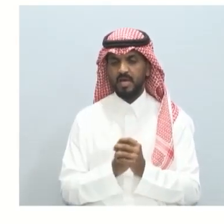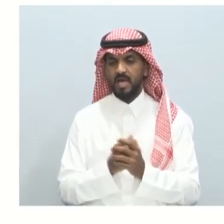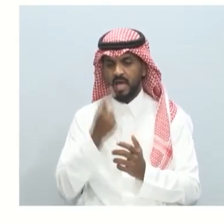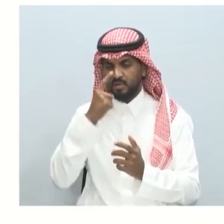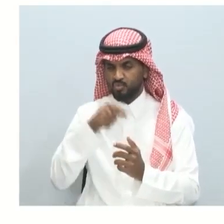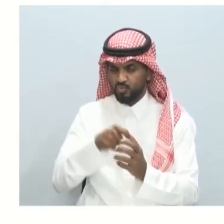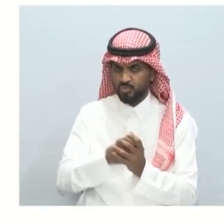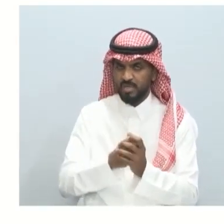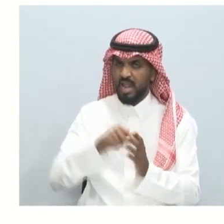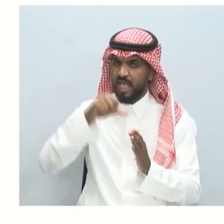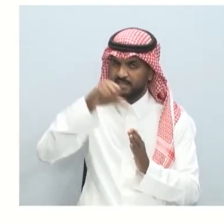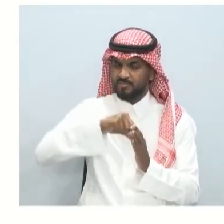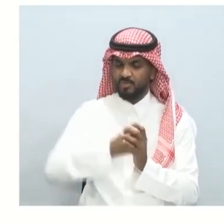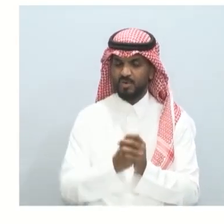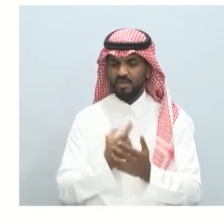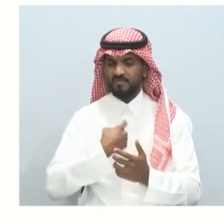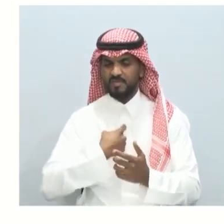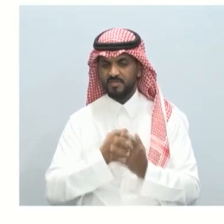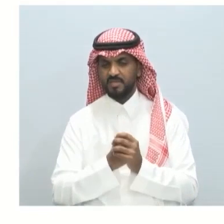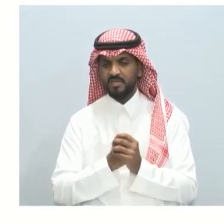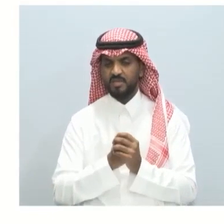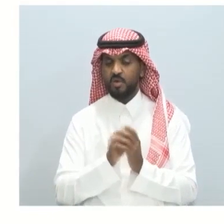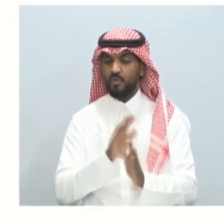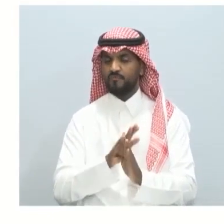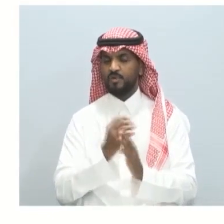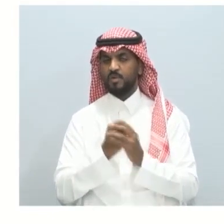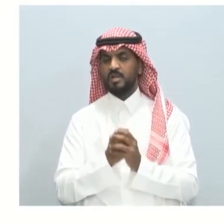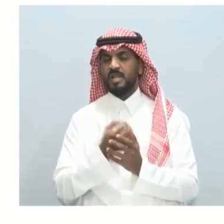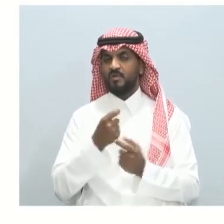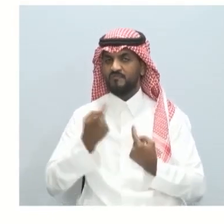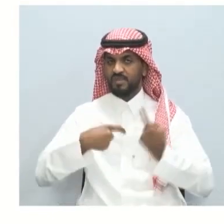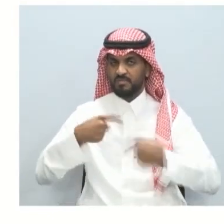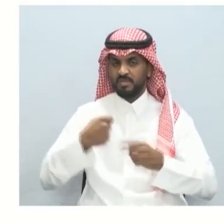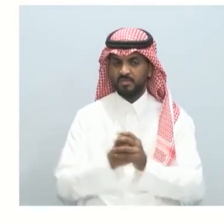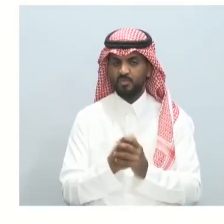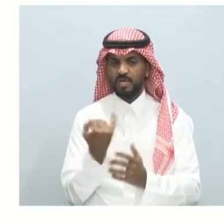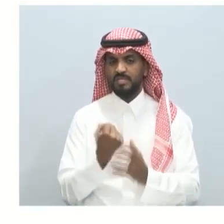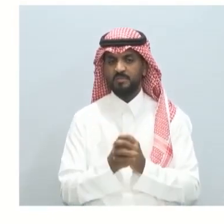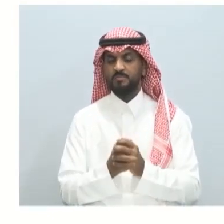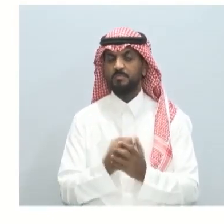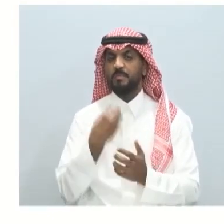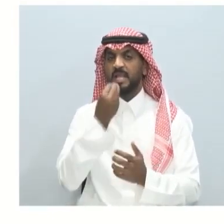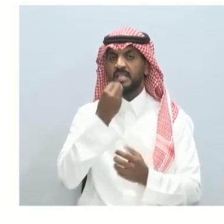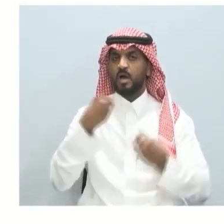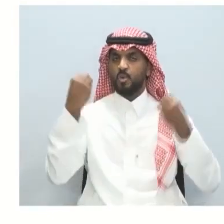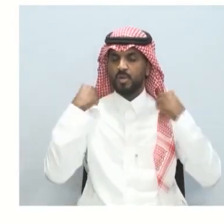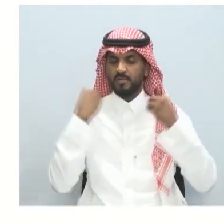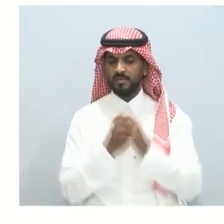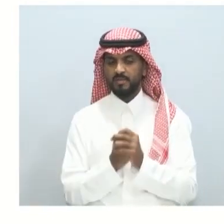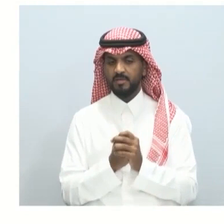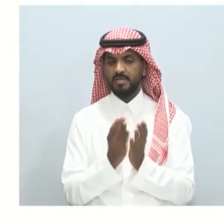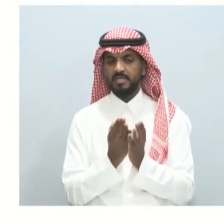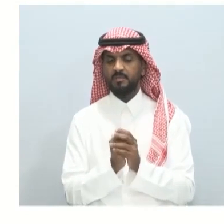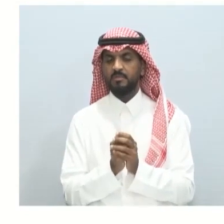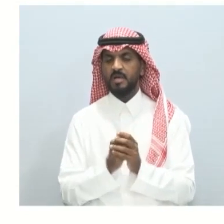الهزيمه وقرر في نفسه ان يكف عن تناول الفيتامينات وان يهتم بالغذاء والرياضه الكتاب